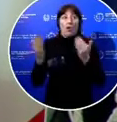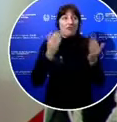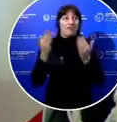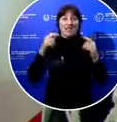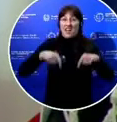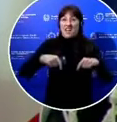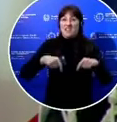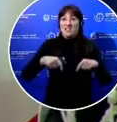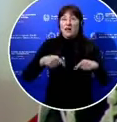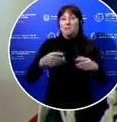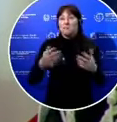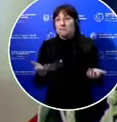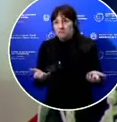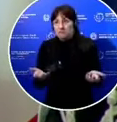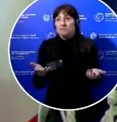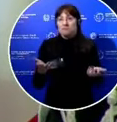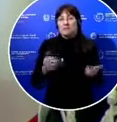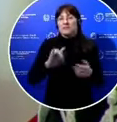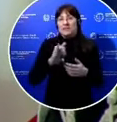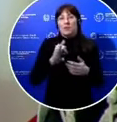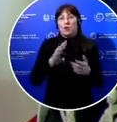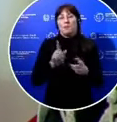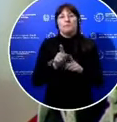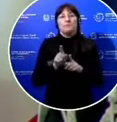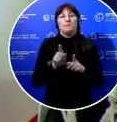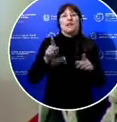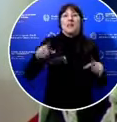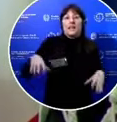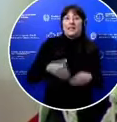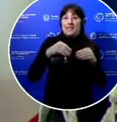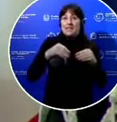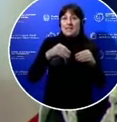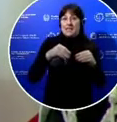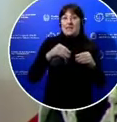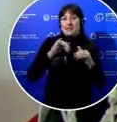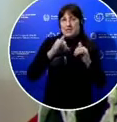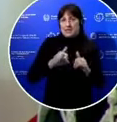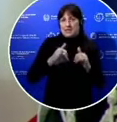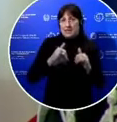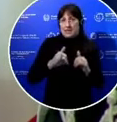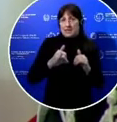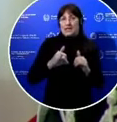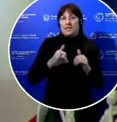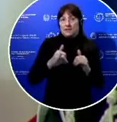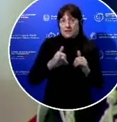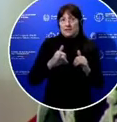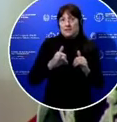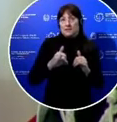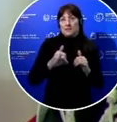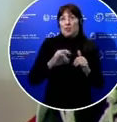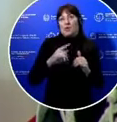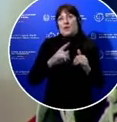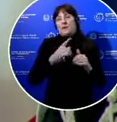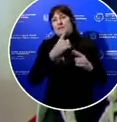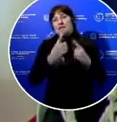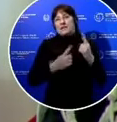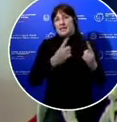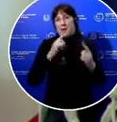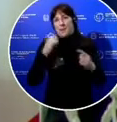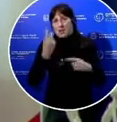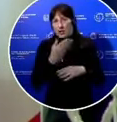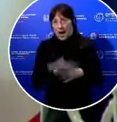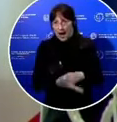ridursi all'individuazione, seppur fondamentale, di iniziative prioritarie con le quali intervenire per migliorare il sistema delle dipendenze.